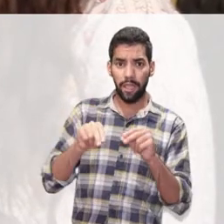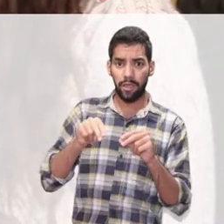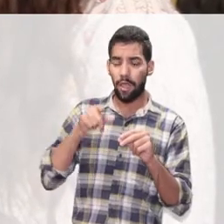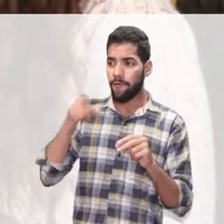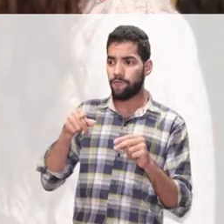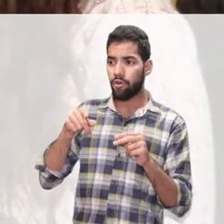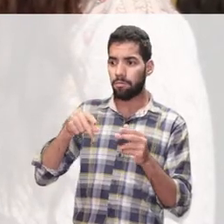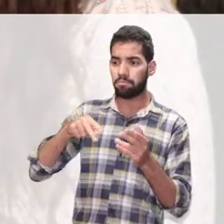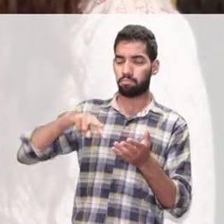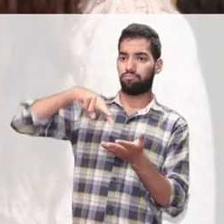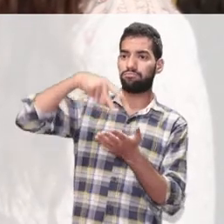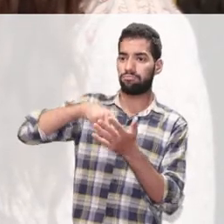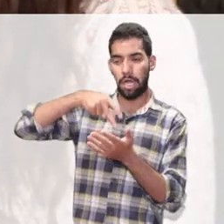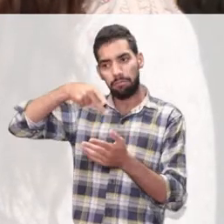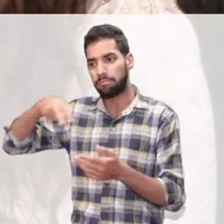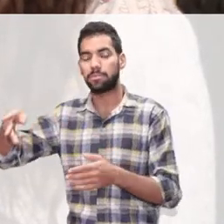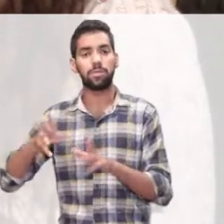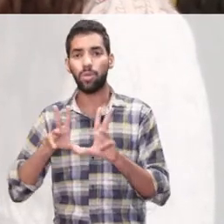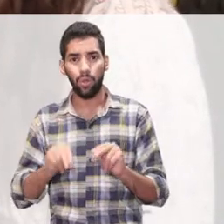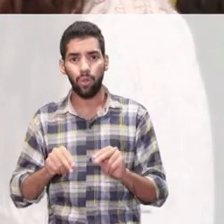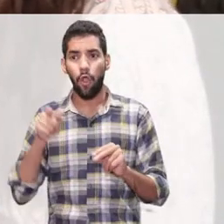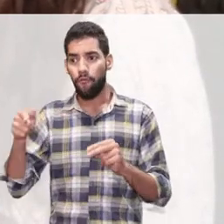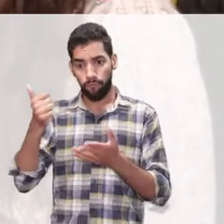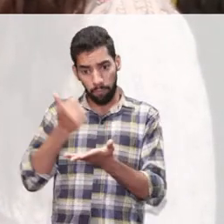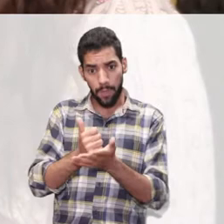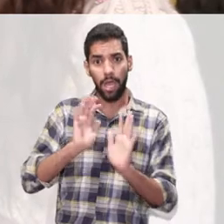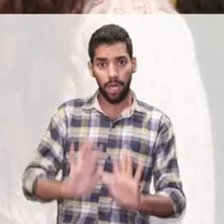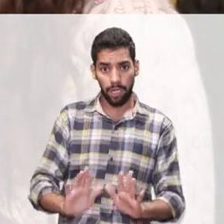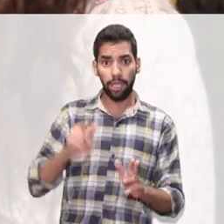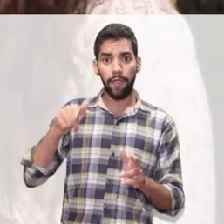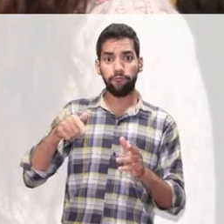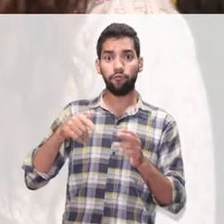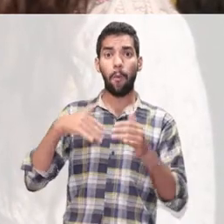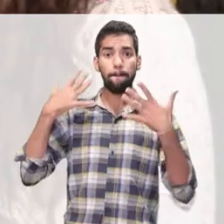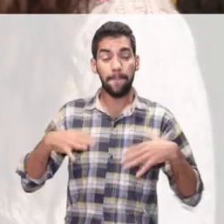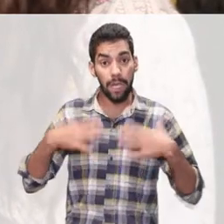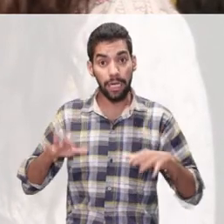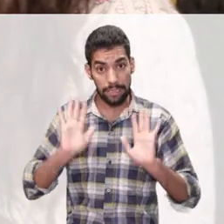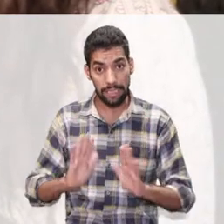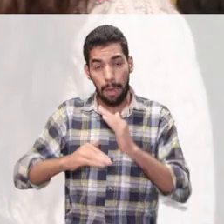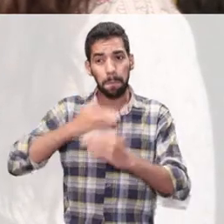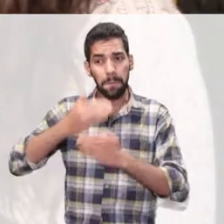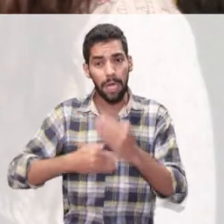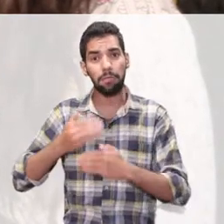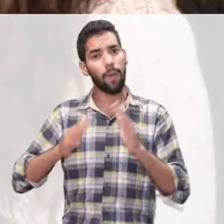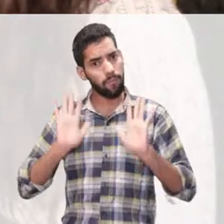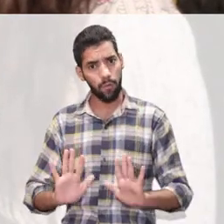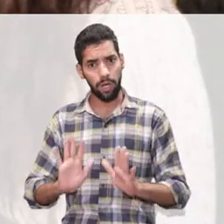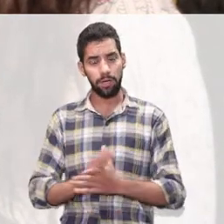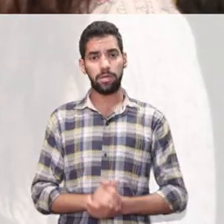और हुए देर की सेटिंग्स अध्ययन और जहां जब व्यूअर वेलकम टू हंटिंग फूड वह पीछे जगह एक नीचे डिजाइन है